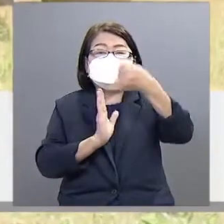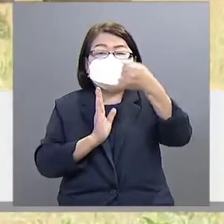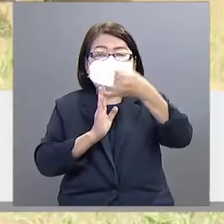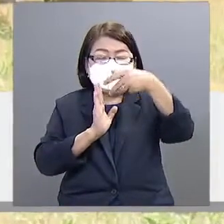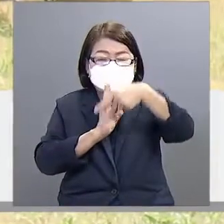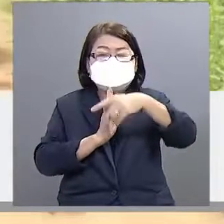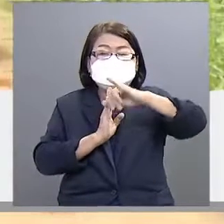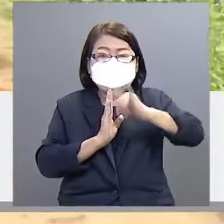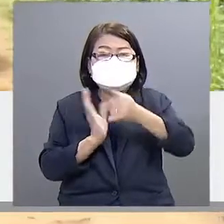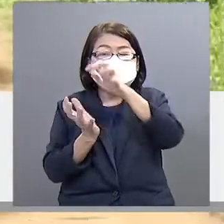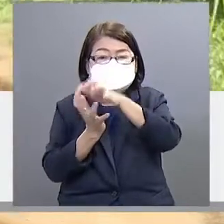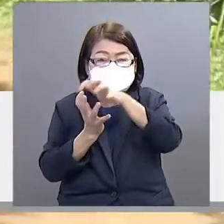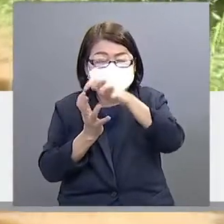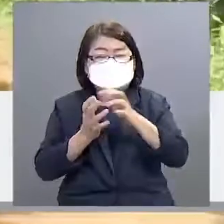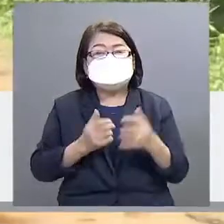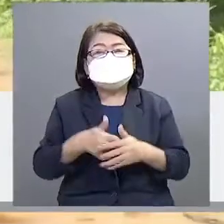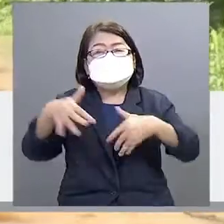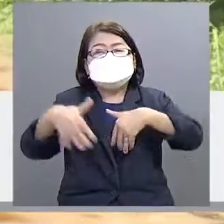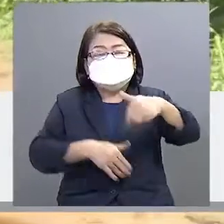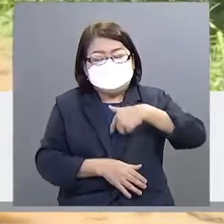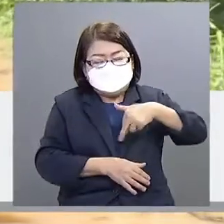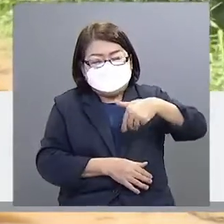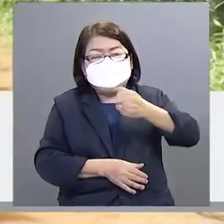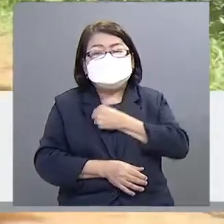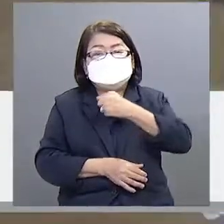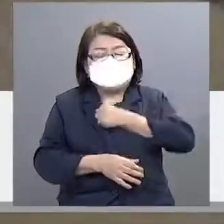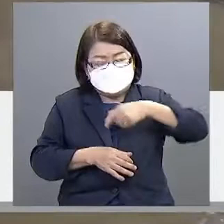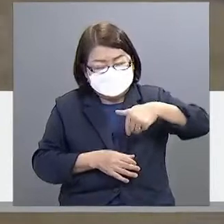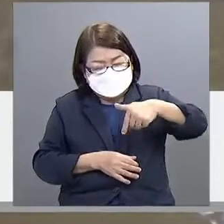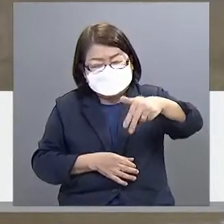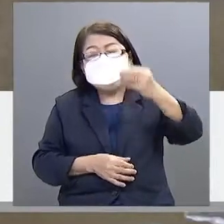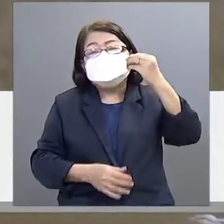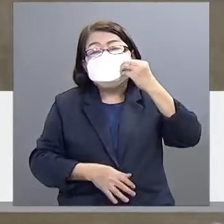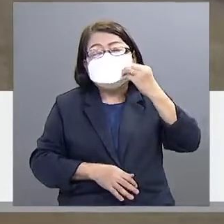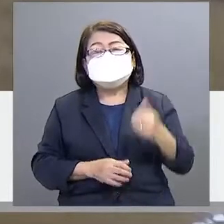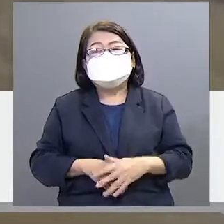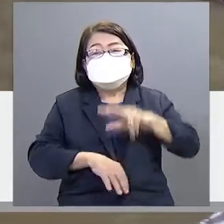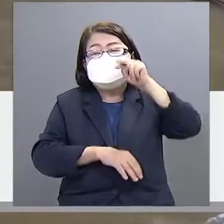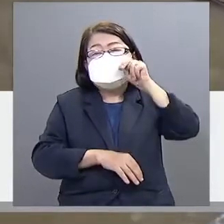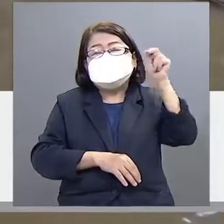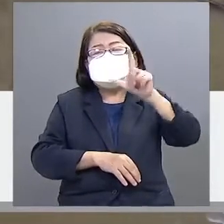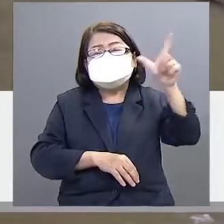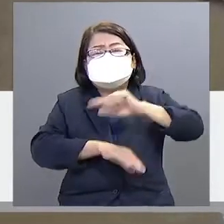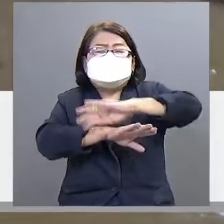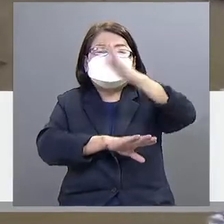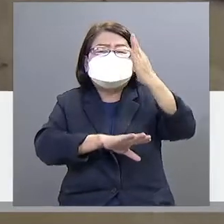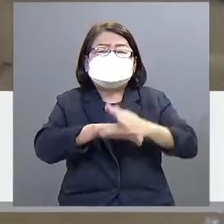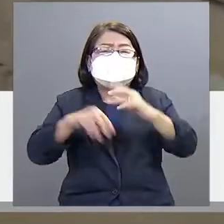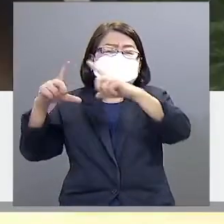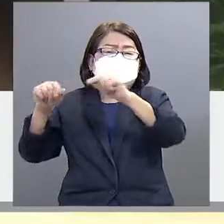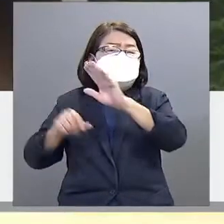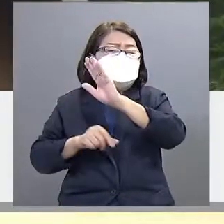ต้องเดินลุยน้ำเข้าออกหมู่บ้านค่ะมีน้ำป่าจากเทือกเขาเพชรบูรณ์ไหลลงมาท่วมเกือบ 20หลังคาเรือน